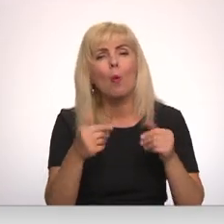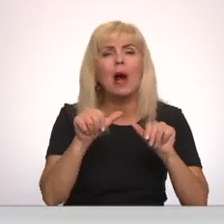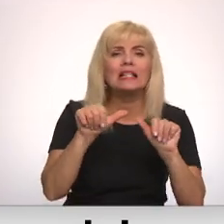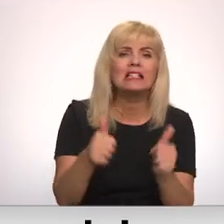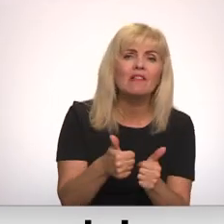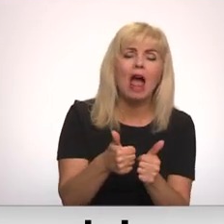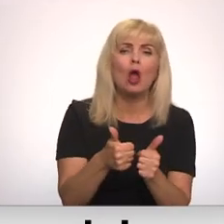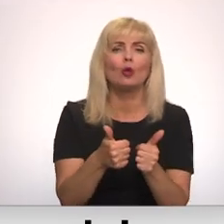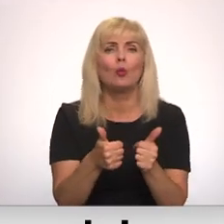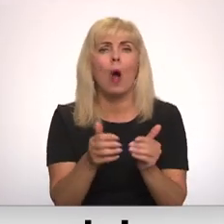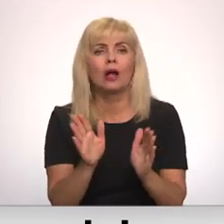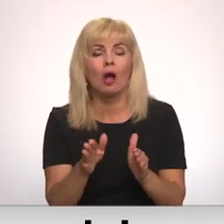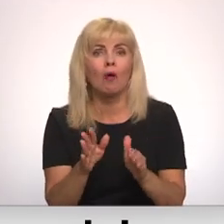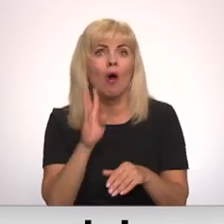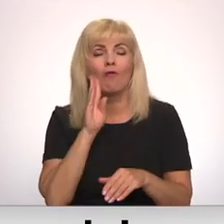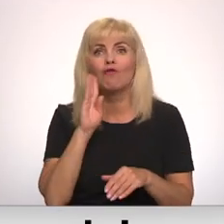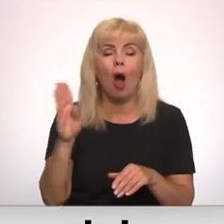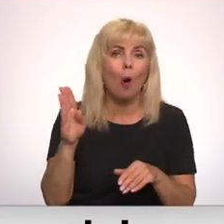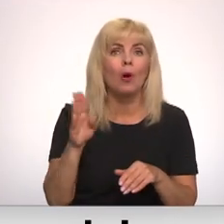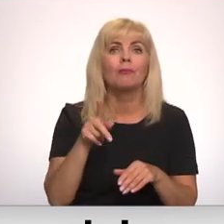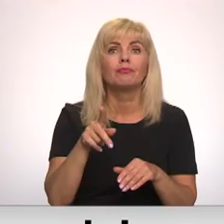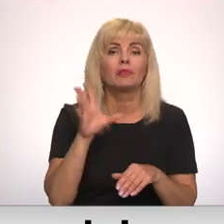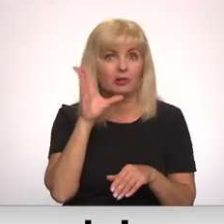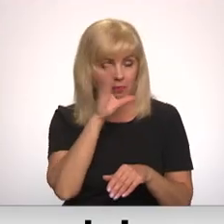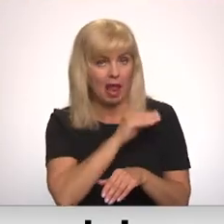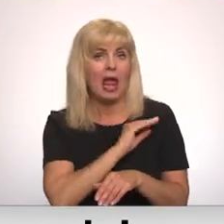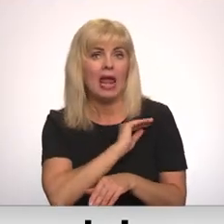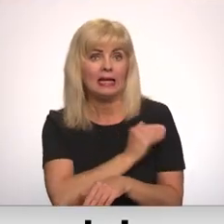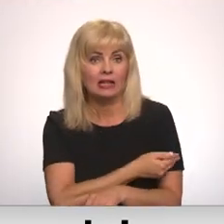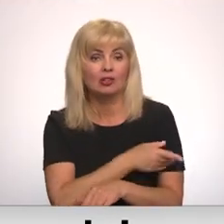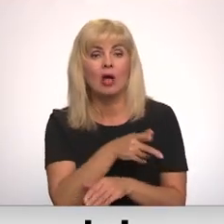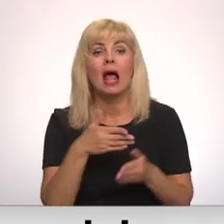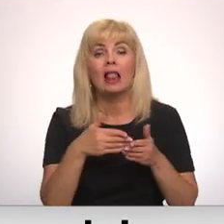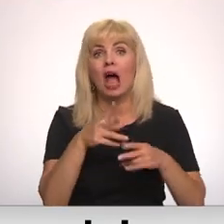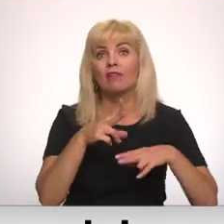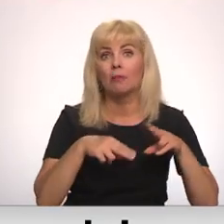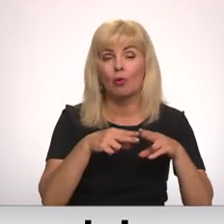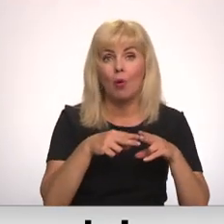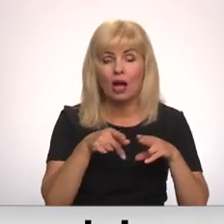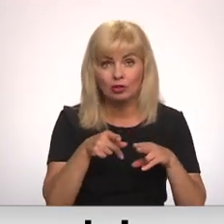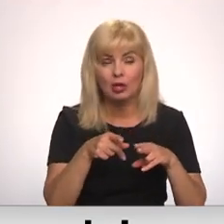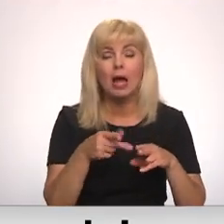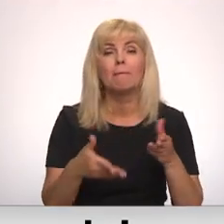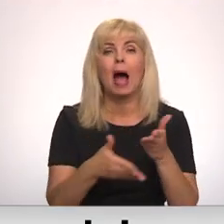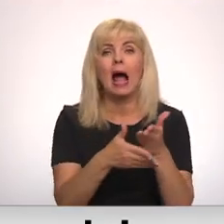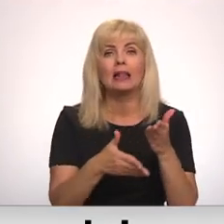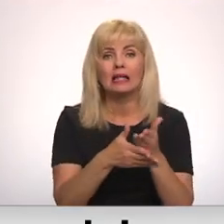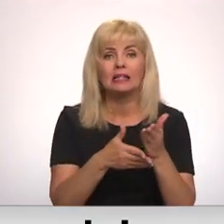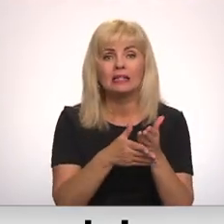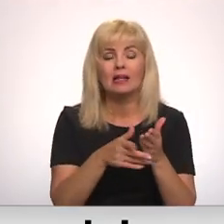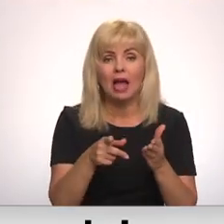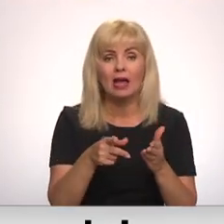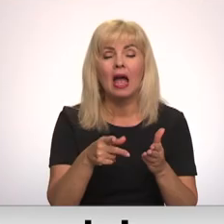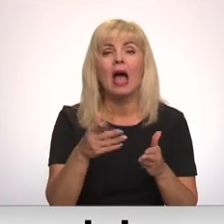ir, kas ir konkrēti spējīgs, teiksim tā. Laivas būvniecībā rokosot pielikuši arī ap jaunie